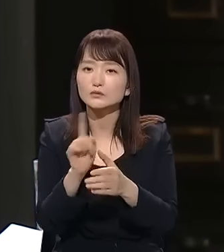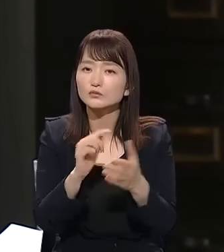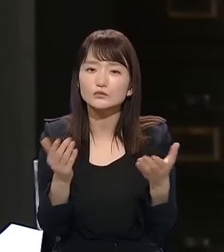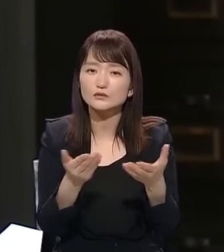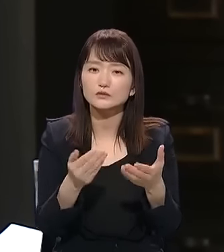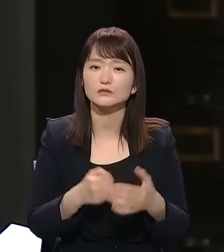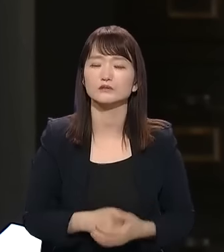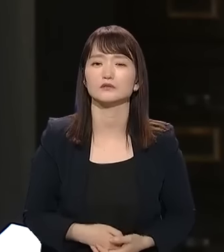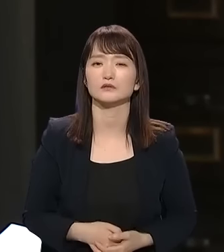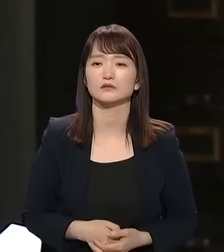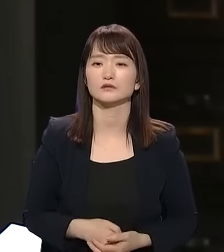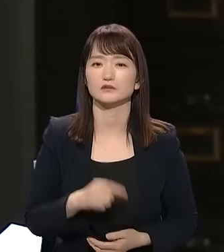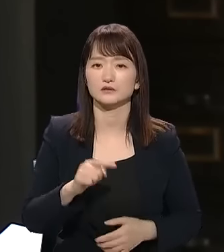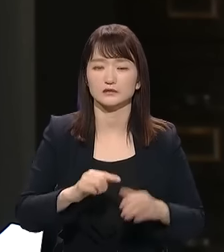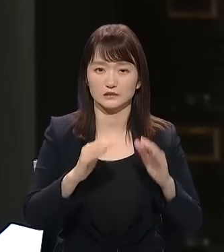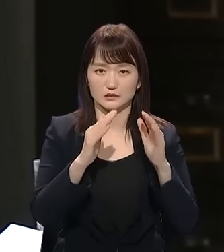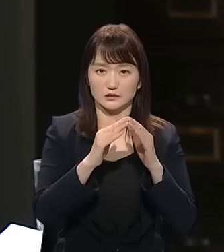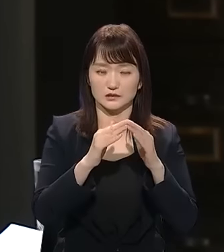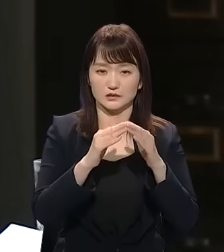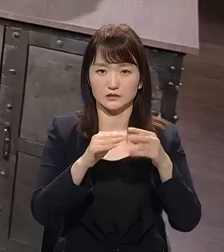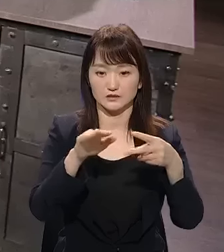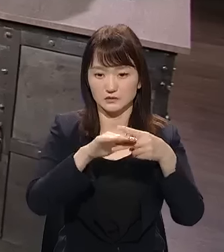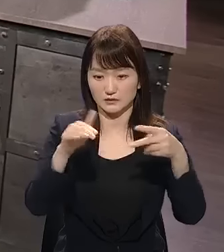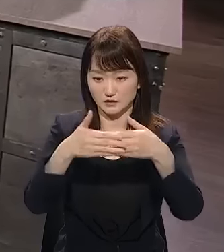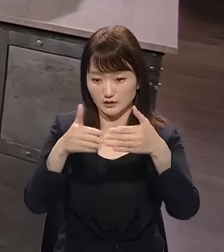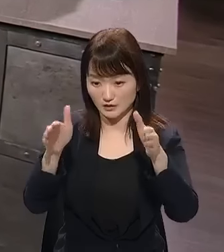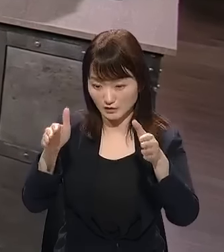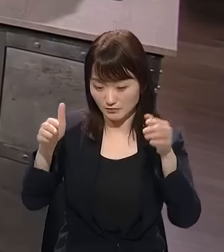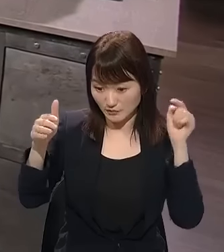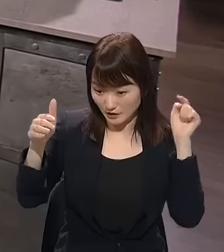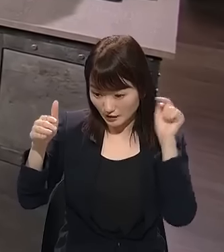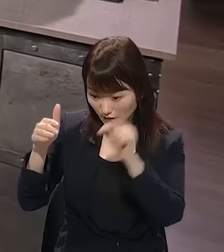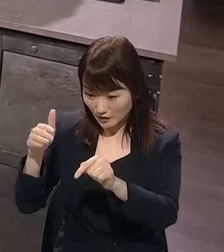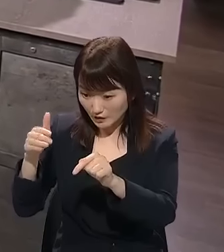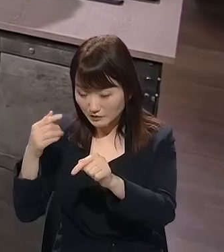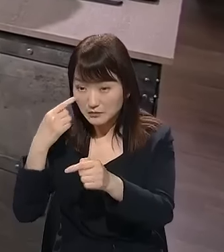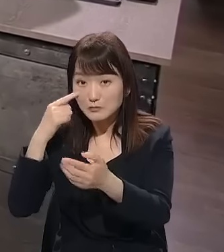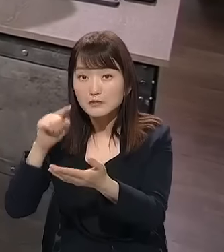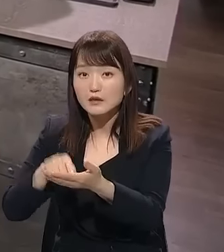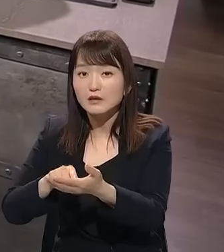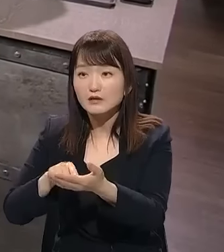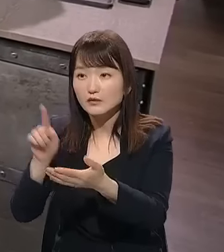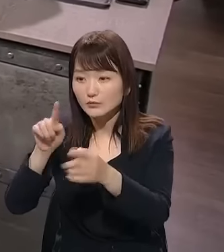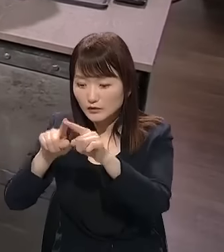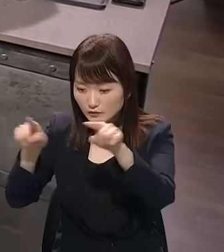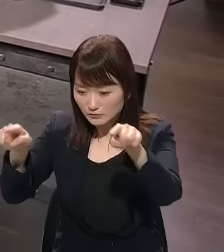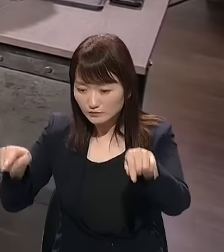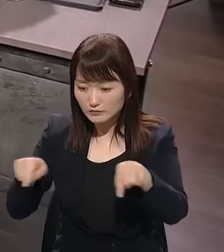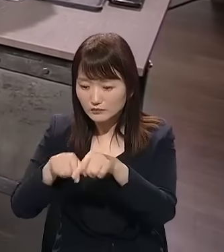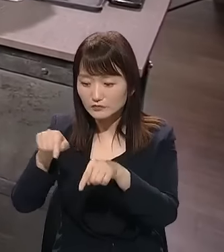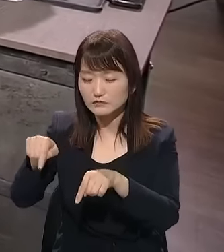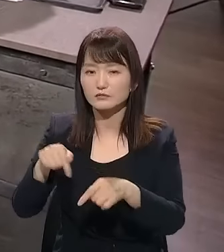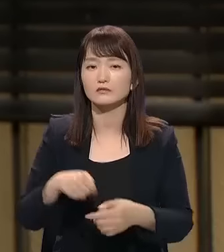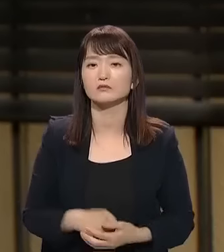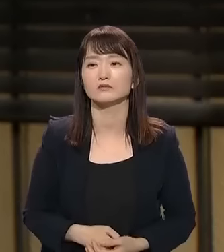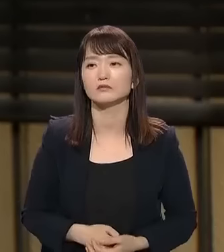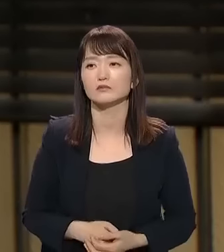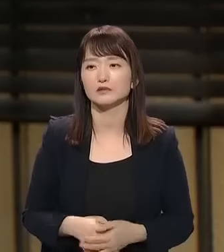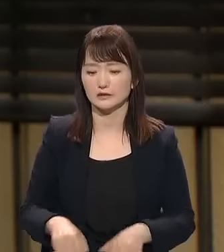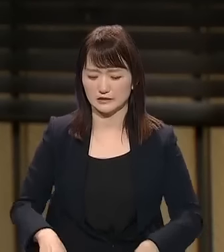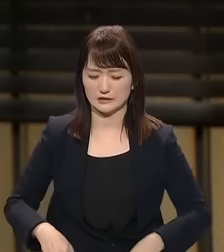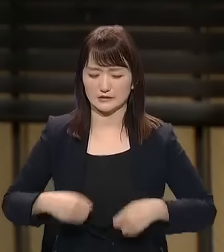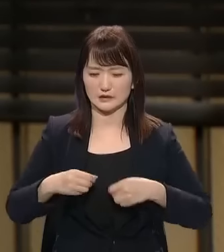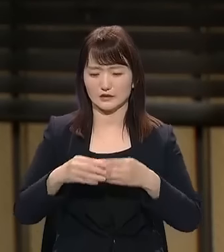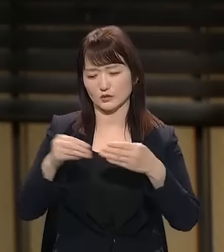다섯시 살고 있던 그 집에 다락방에서 출동했던 경찰이 찾아낸 것은 정체모를 상자 있습니다 그리고 그 상자 안에는 이불과